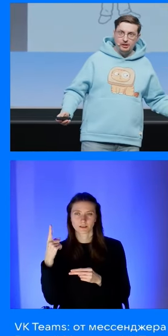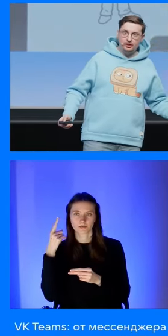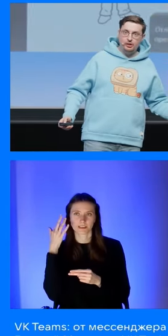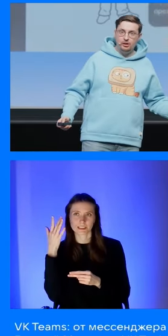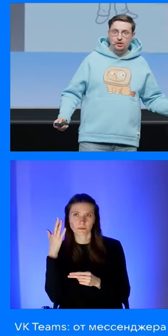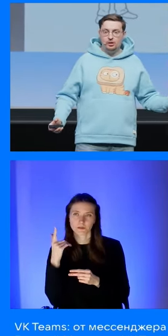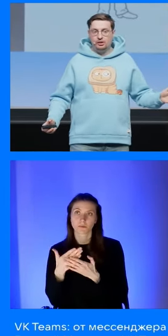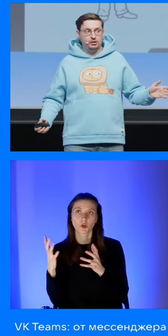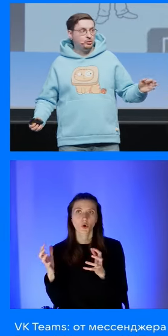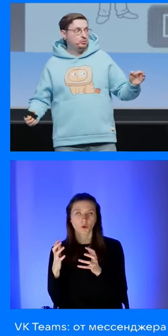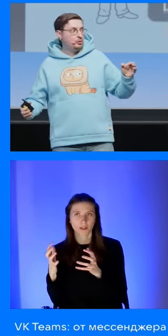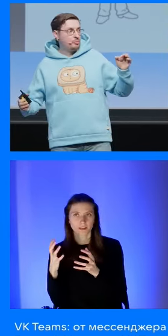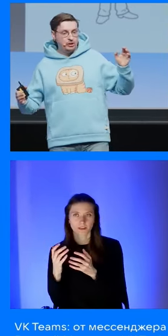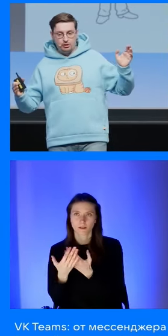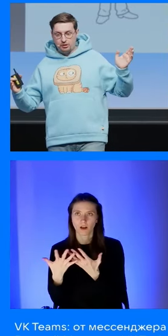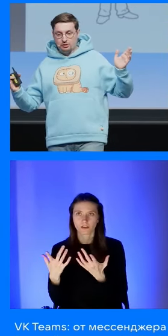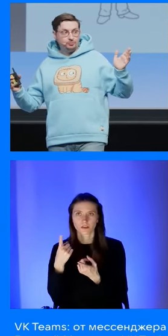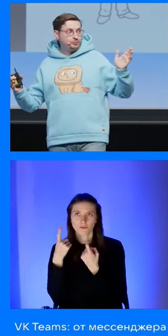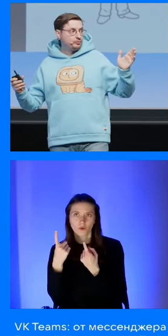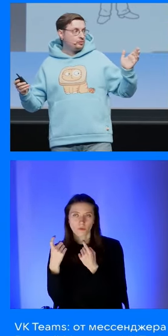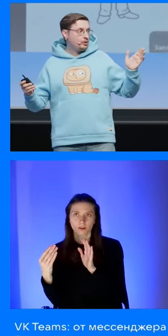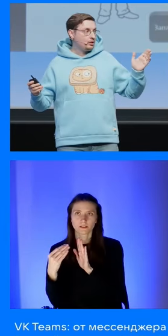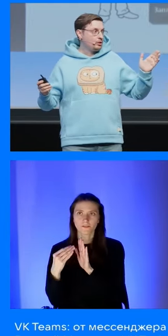просматривать файлы, опять же,